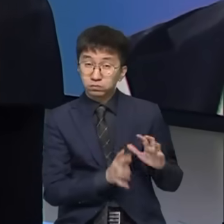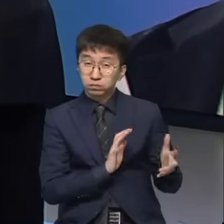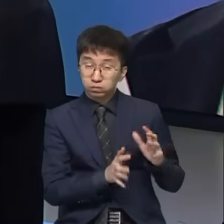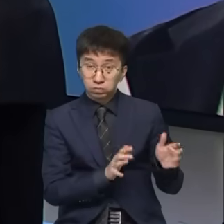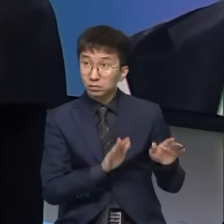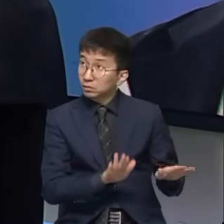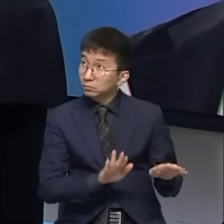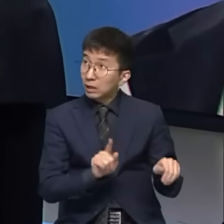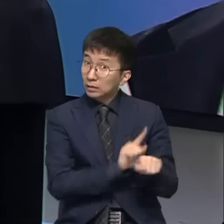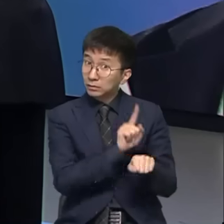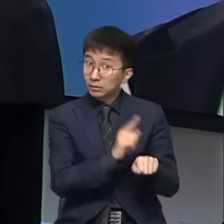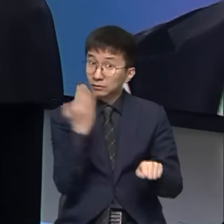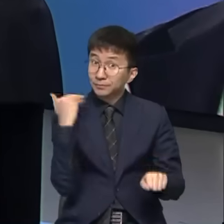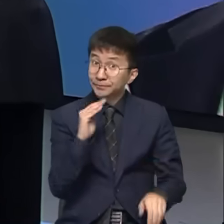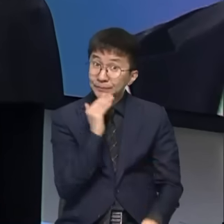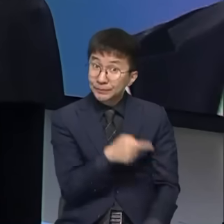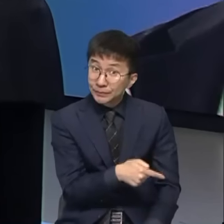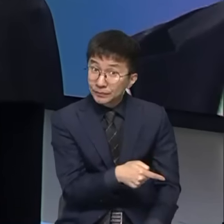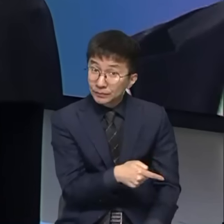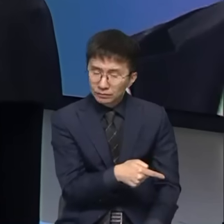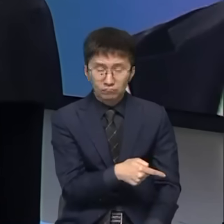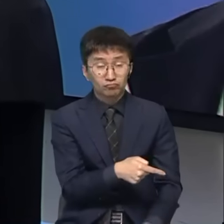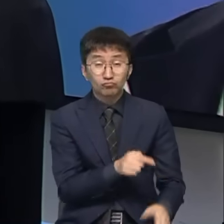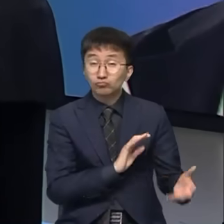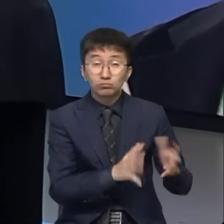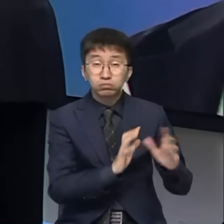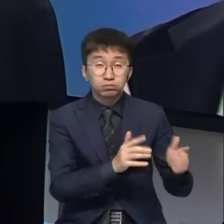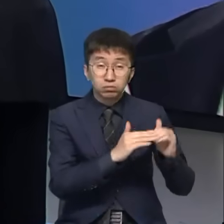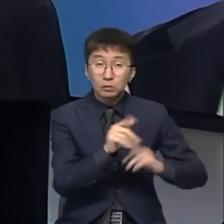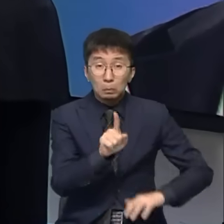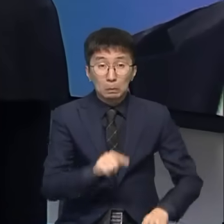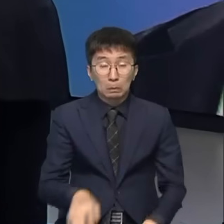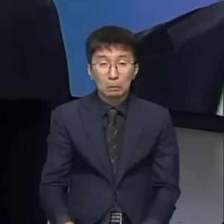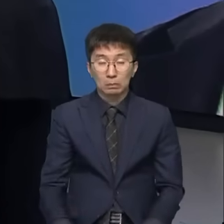이제 1시간가량 지났는데 어떤 이야기들이 나오고 있습니까?